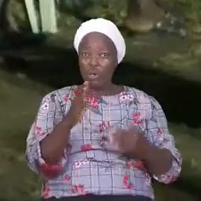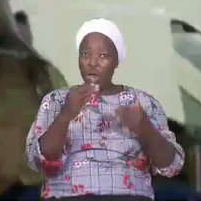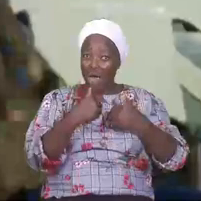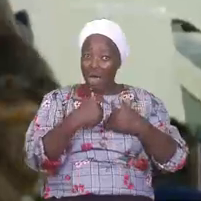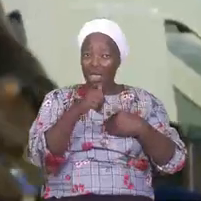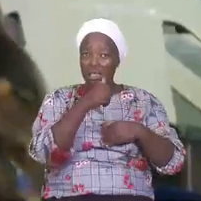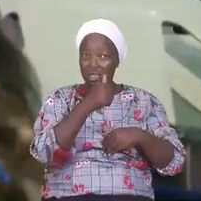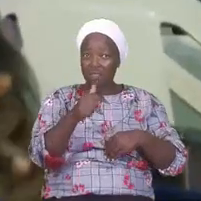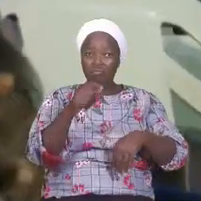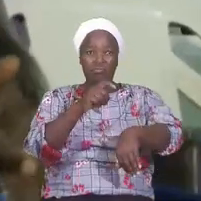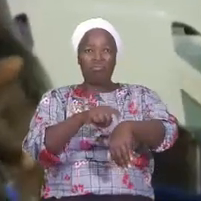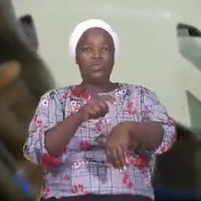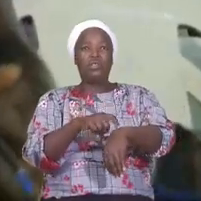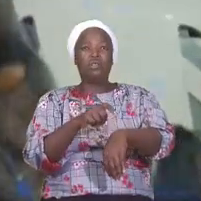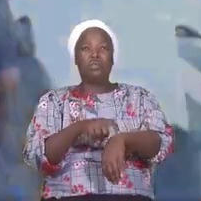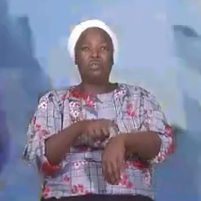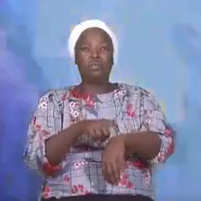Dieu